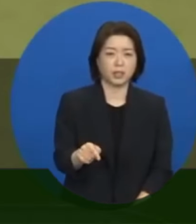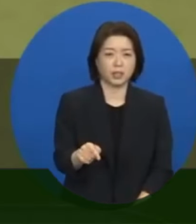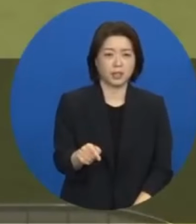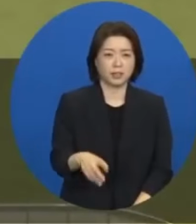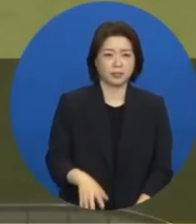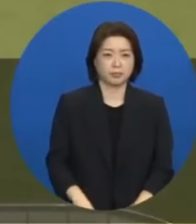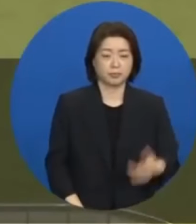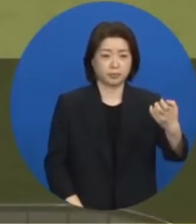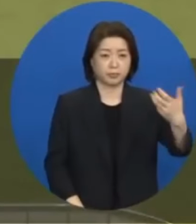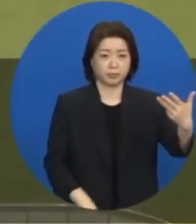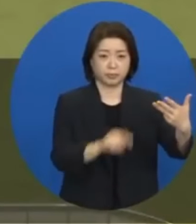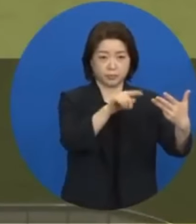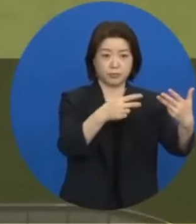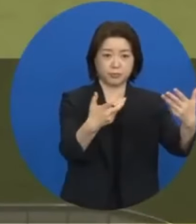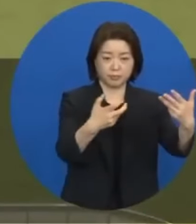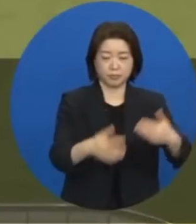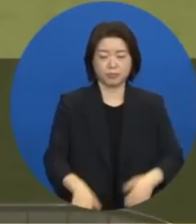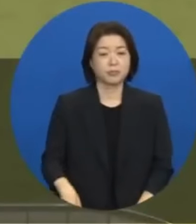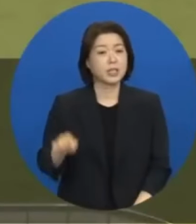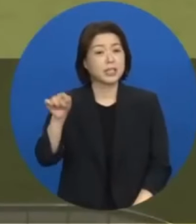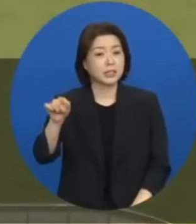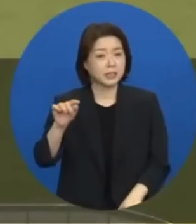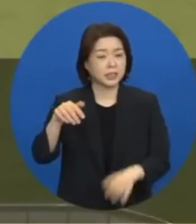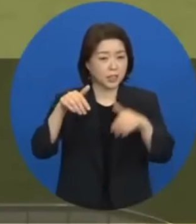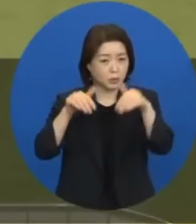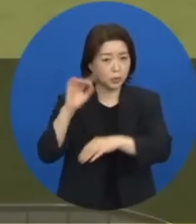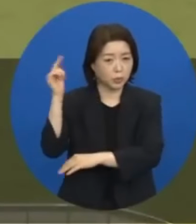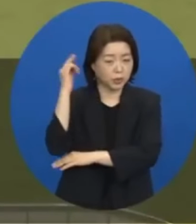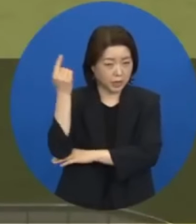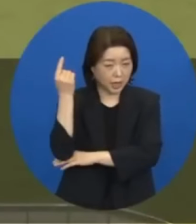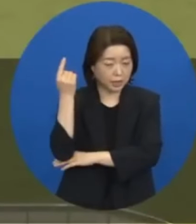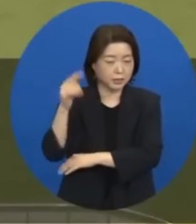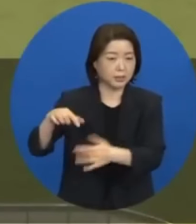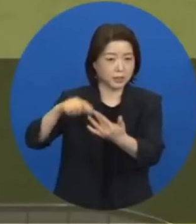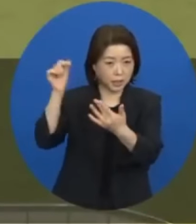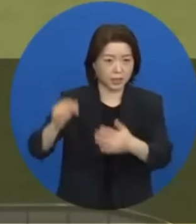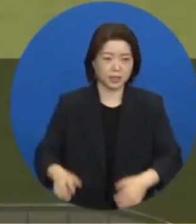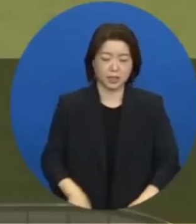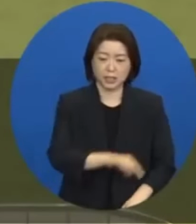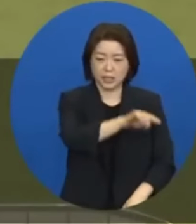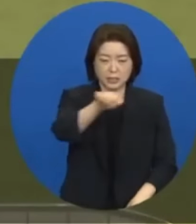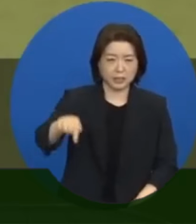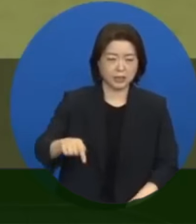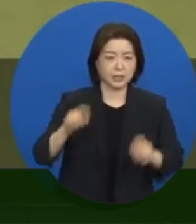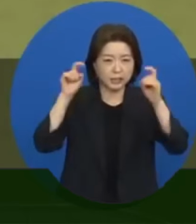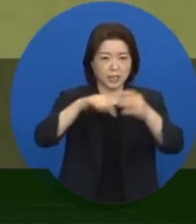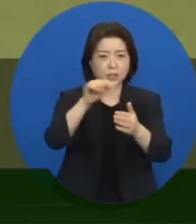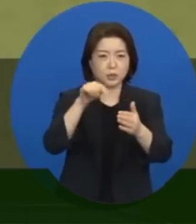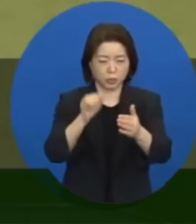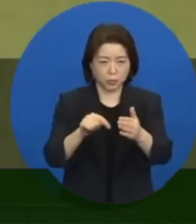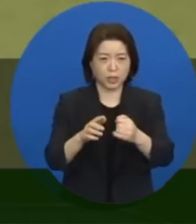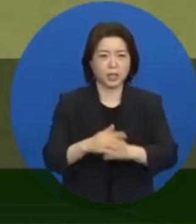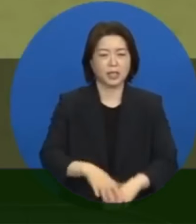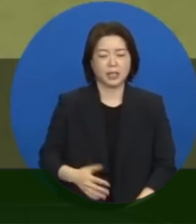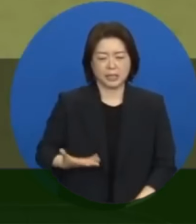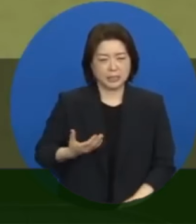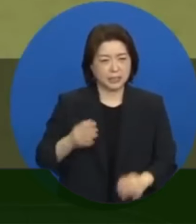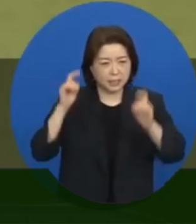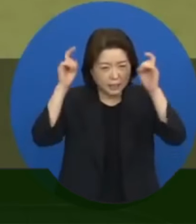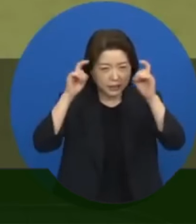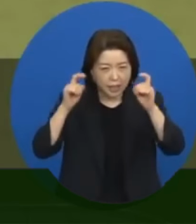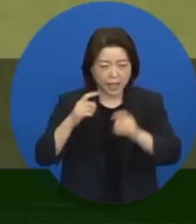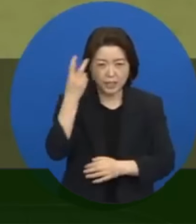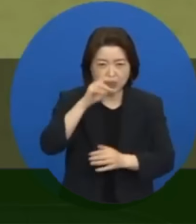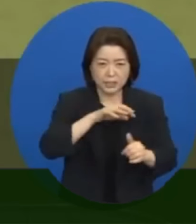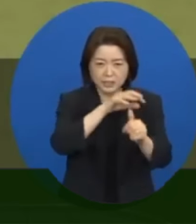70절 그 예정 다윗을 택하시면 양의 우리에서 취하시며 전양은 지키고 먹이고 보호하는